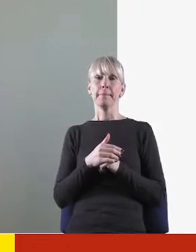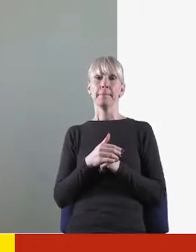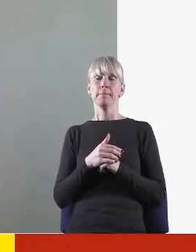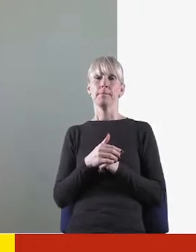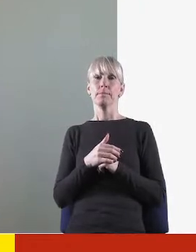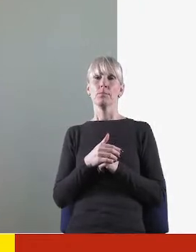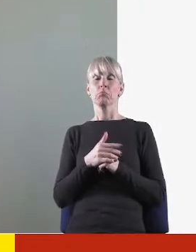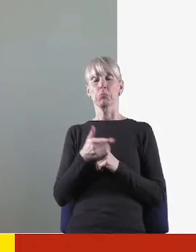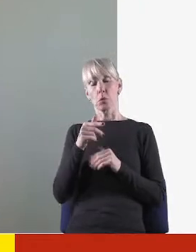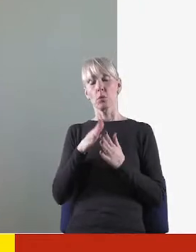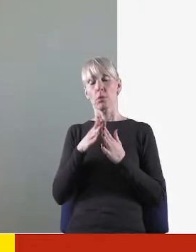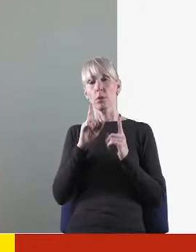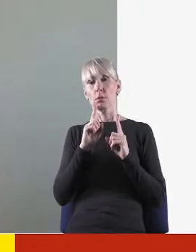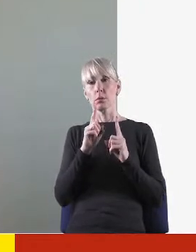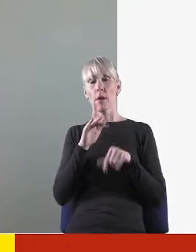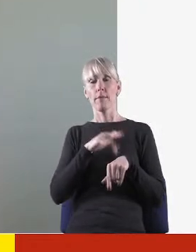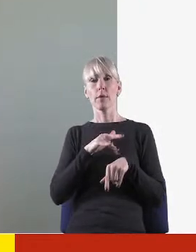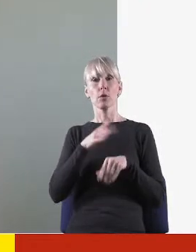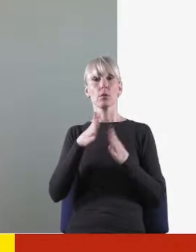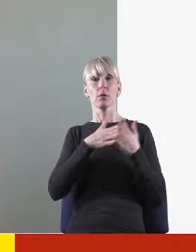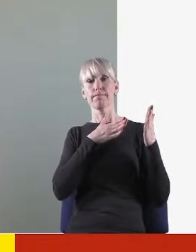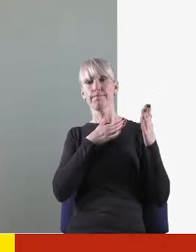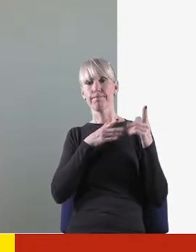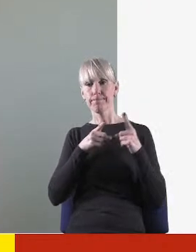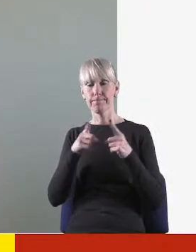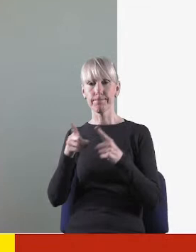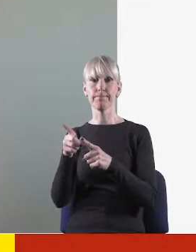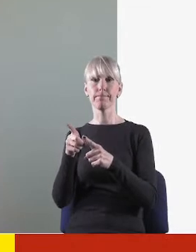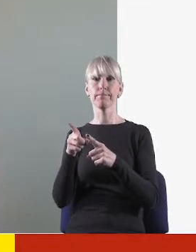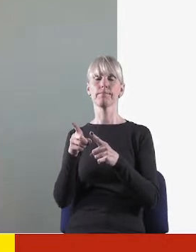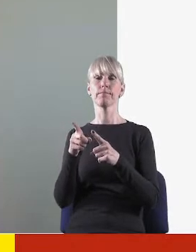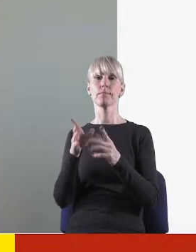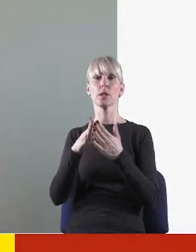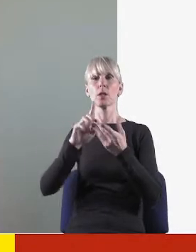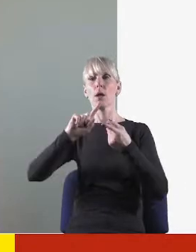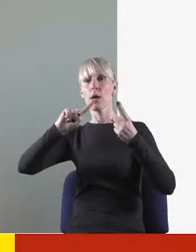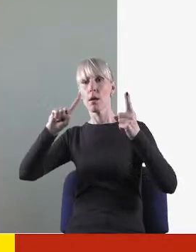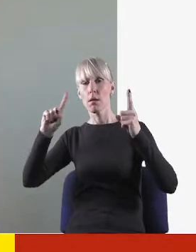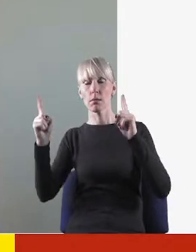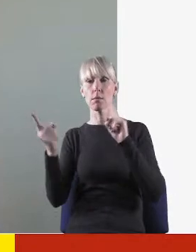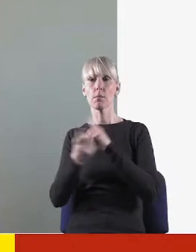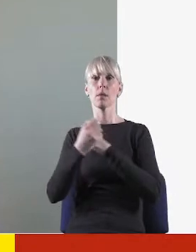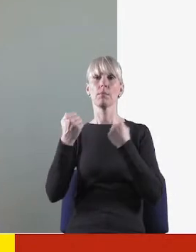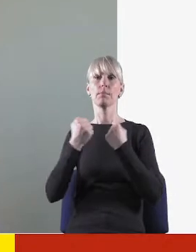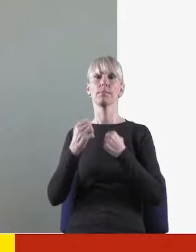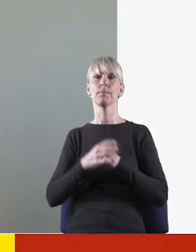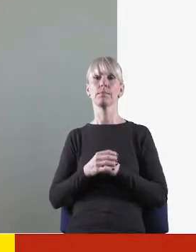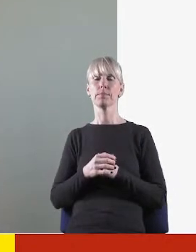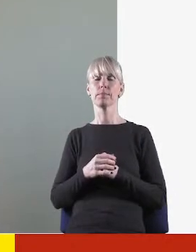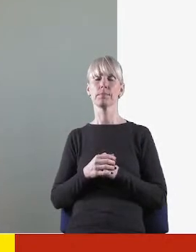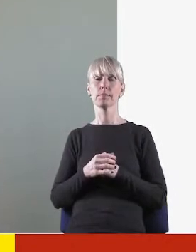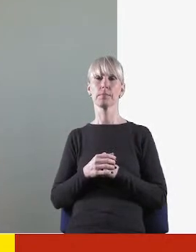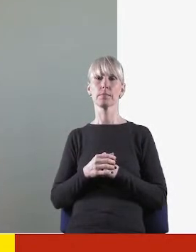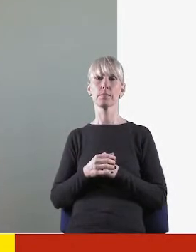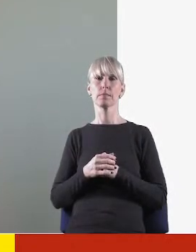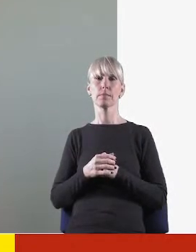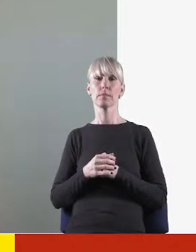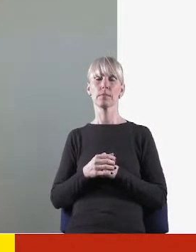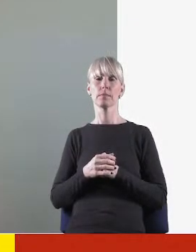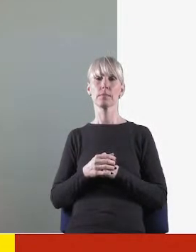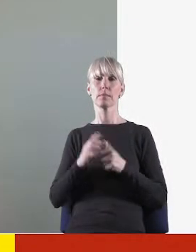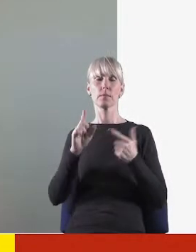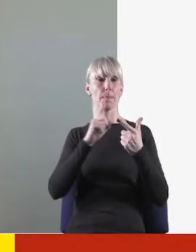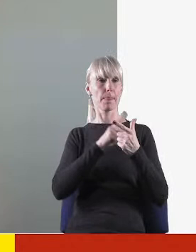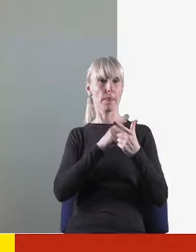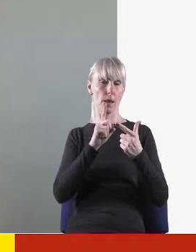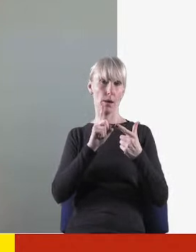idziemy w kierunku właśnie i zreformowania samej psychiatrii,